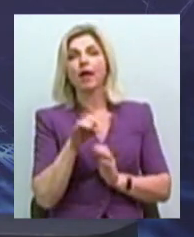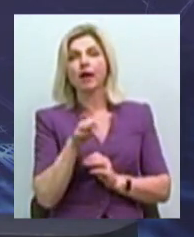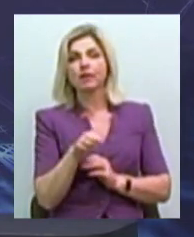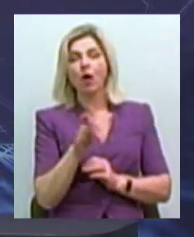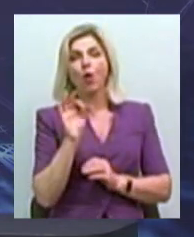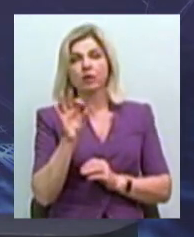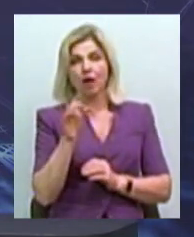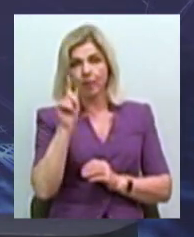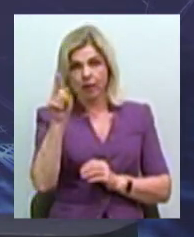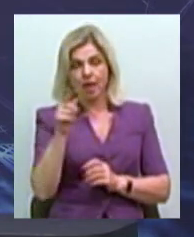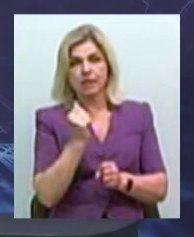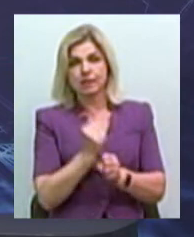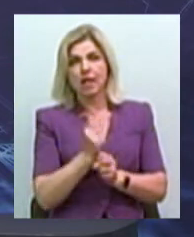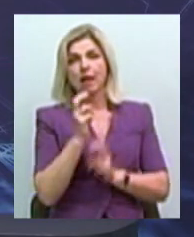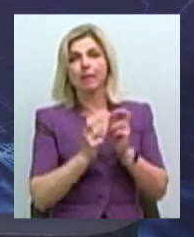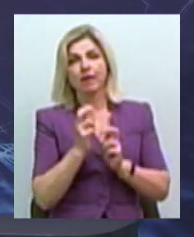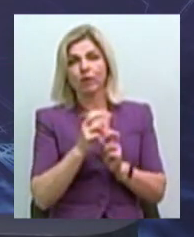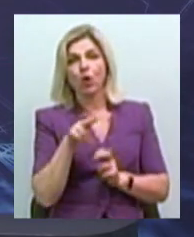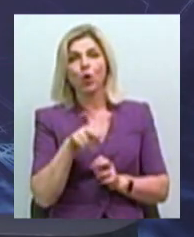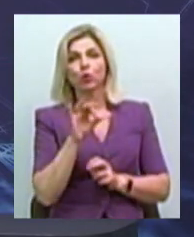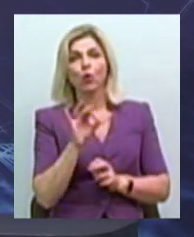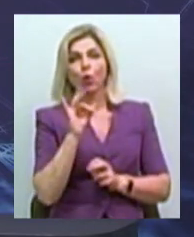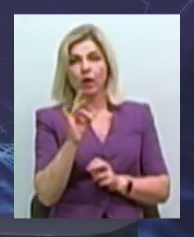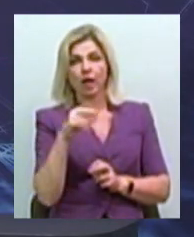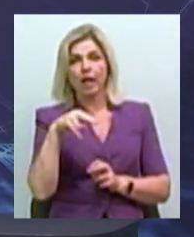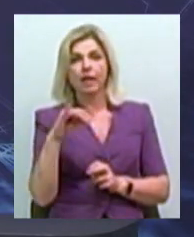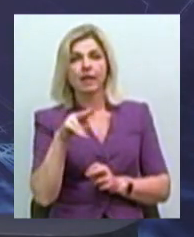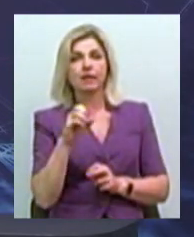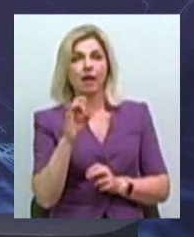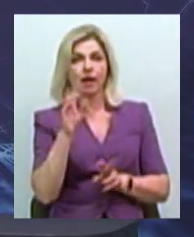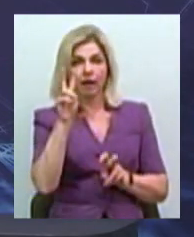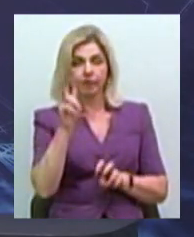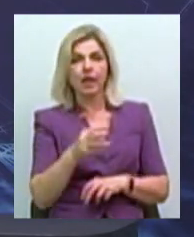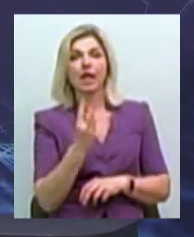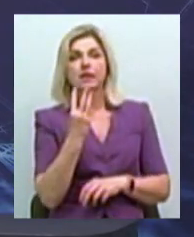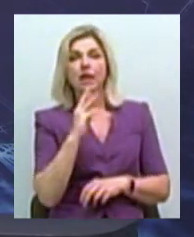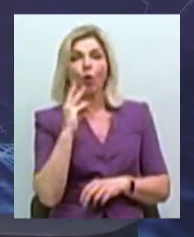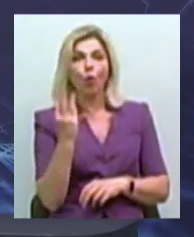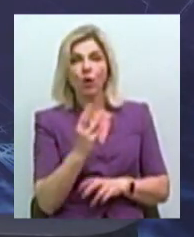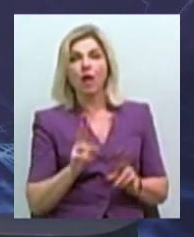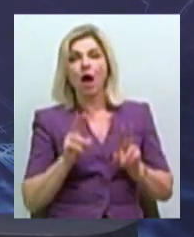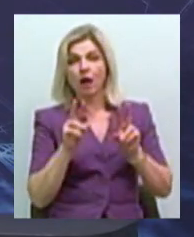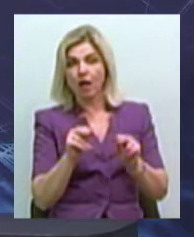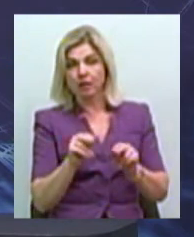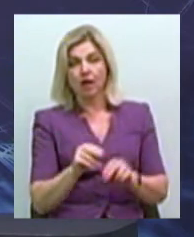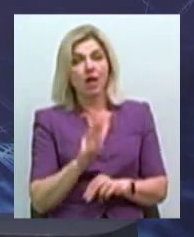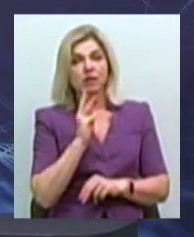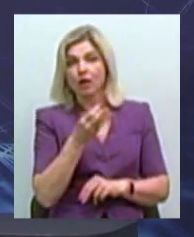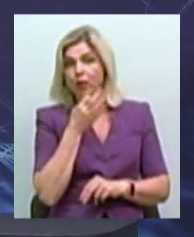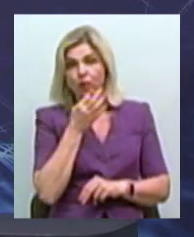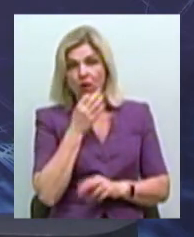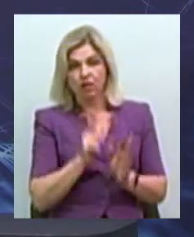нас сделало предприятие «Дорлидер». 3 года срок гарантии, не прошло 3 лет, начало разрушаться дорожное